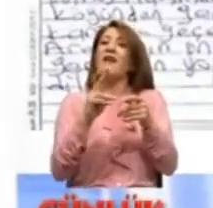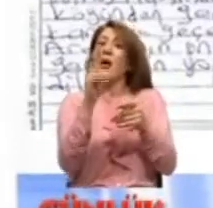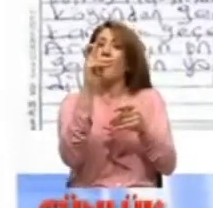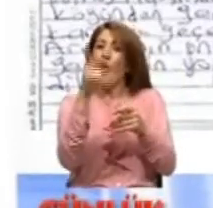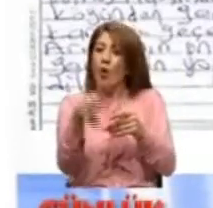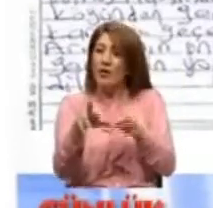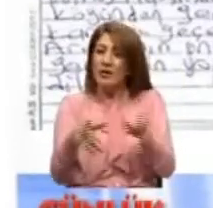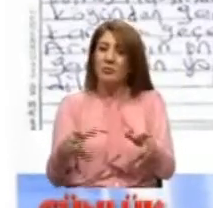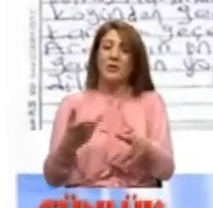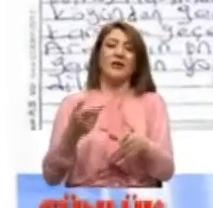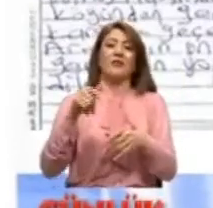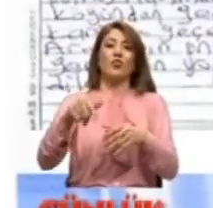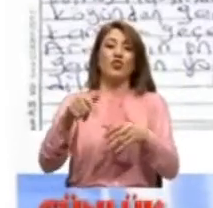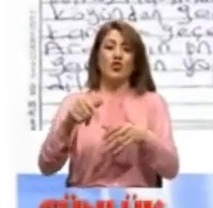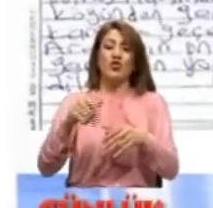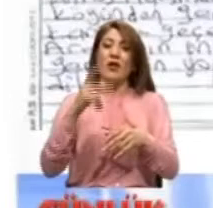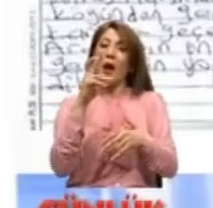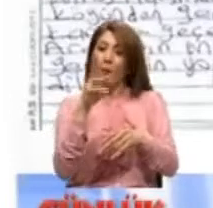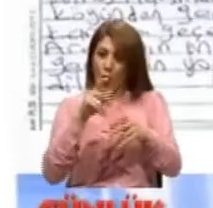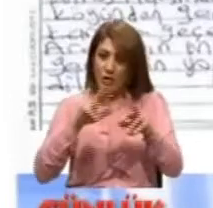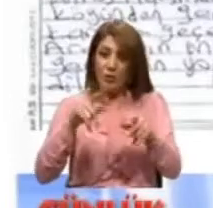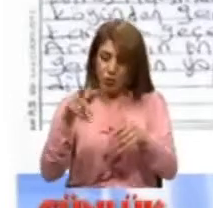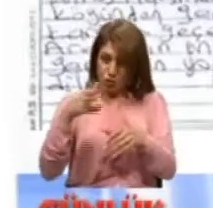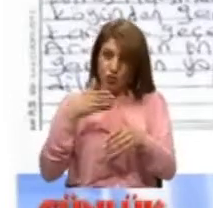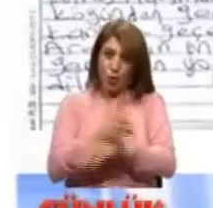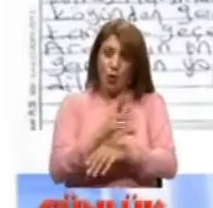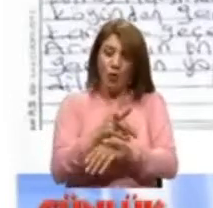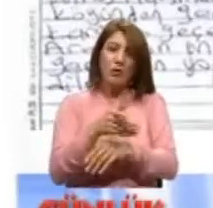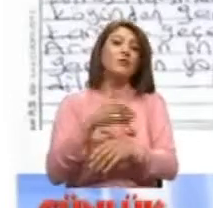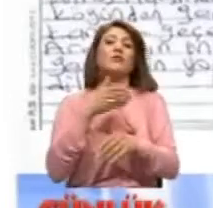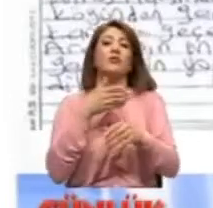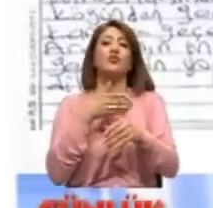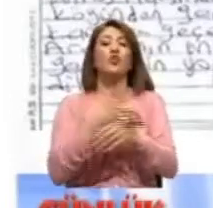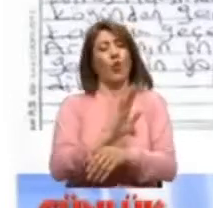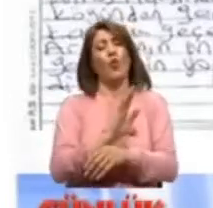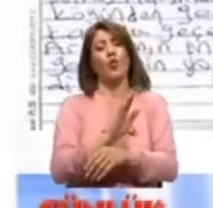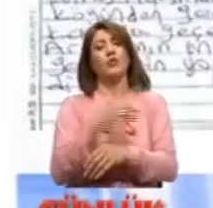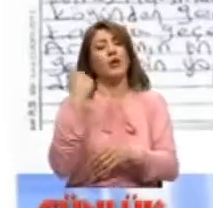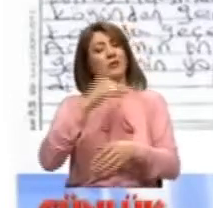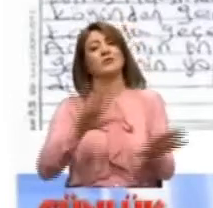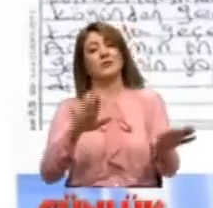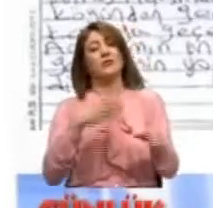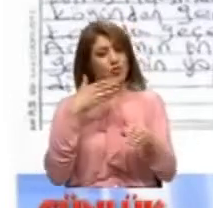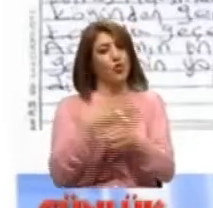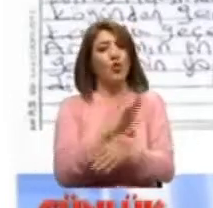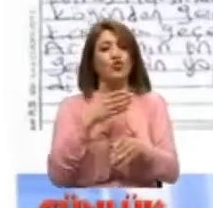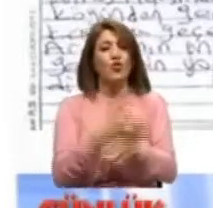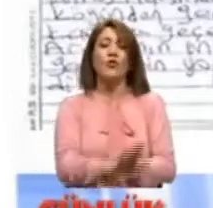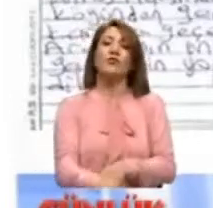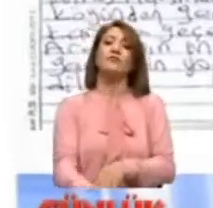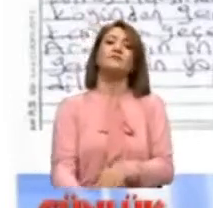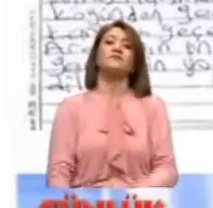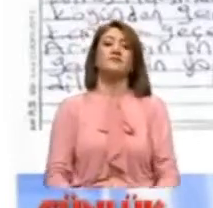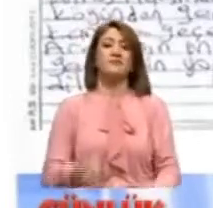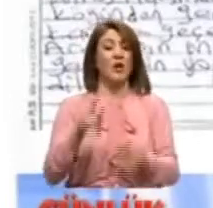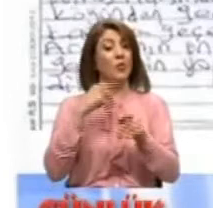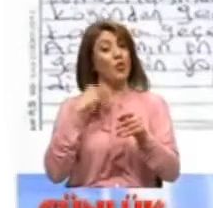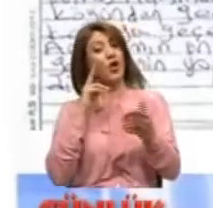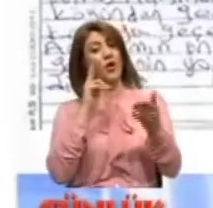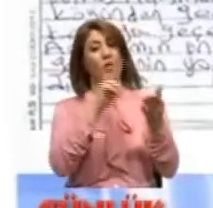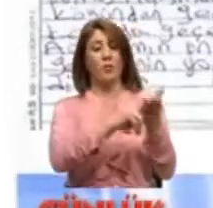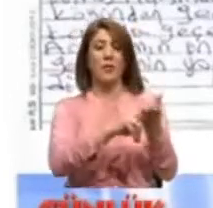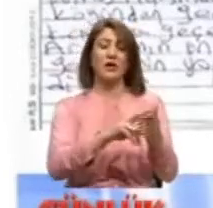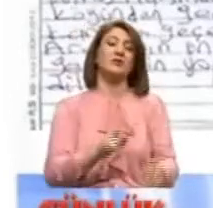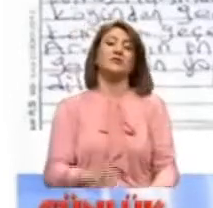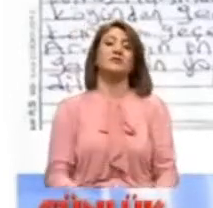tebrik ediyorum. Bulmuş yani, kaza raporunu da bulmuş. Bu gerçek bu arada. Gerçek, gerçek. Evet, Zeitung yani değil yani. Zeitung değil, değil ona değil. Göre bakın, o şey çerçeveden bakın